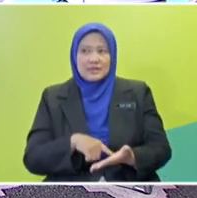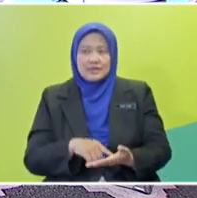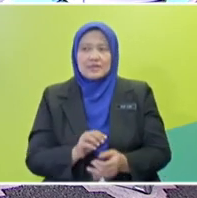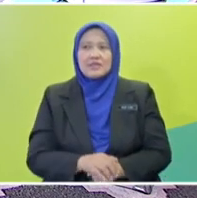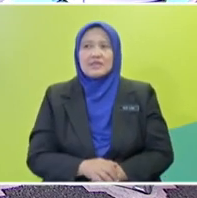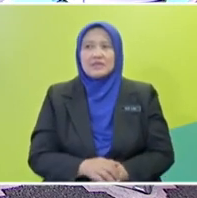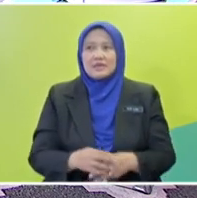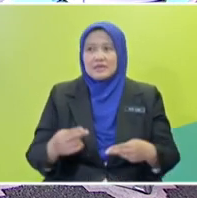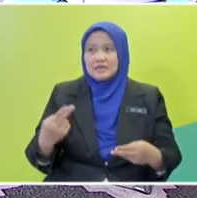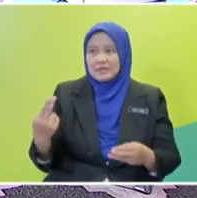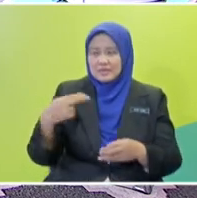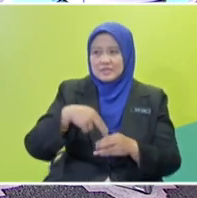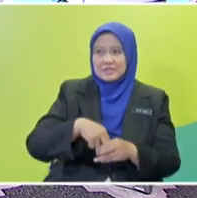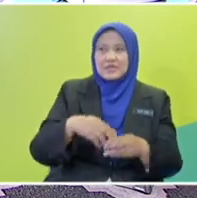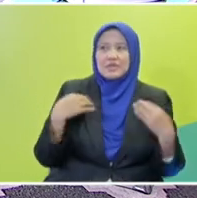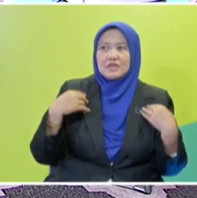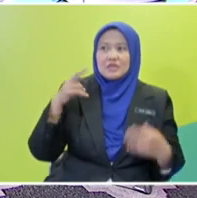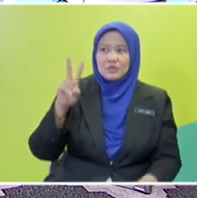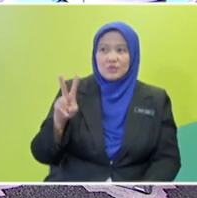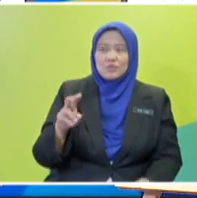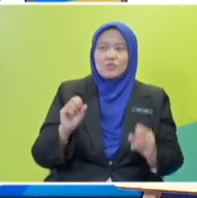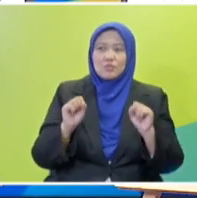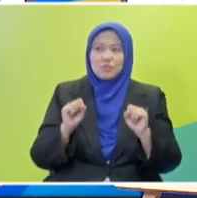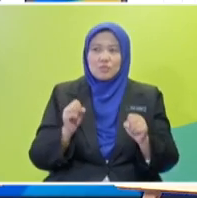hari ini yaitu 2 mungkin